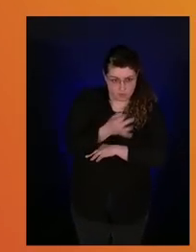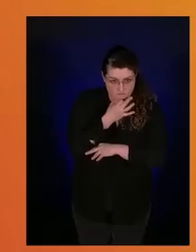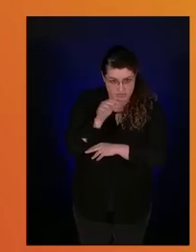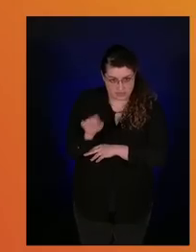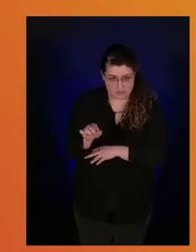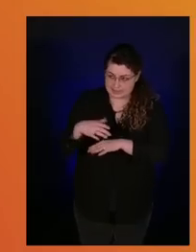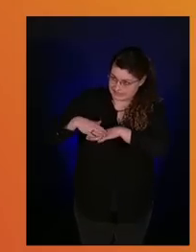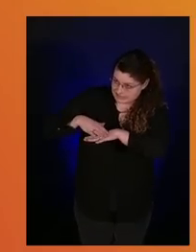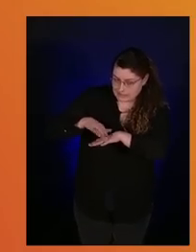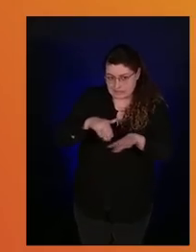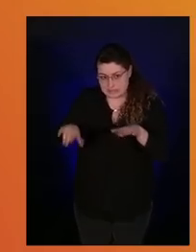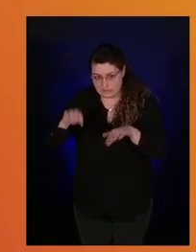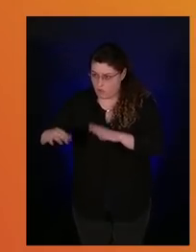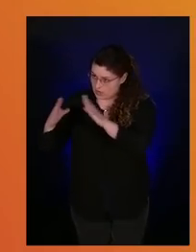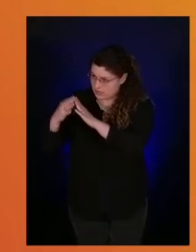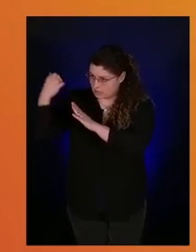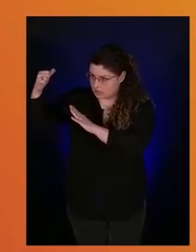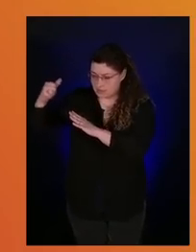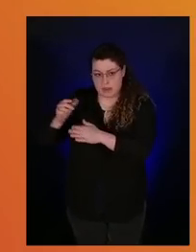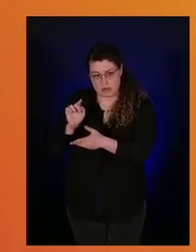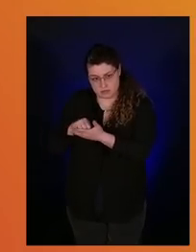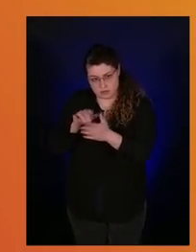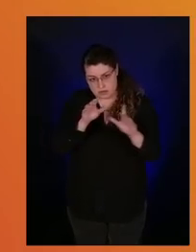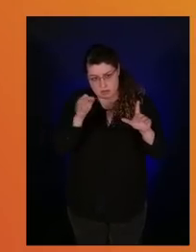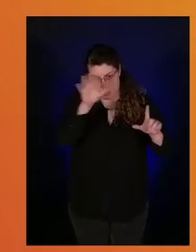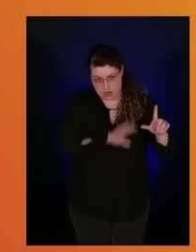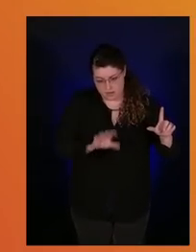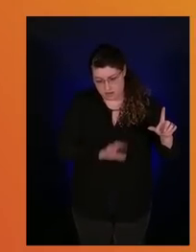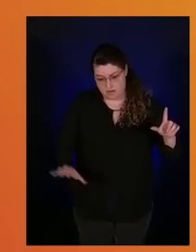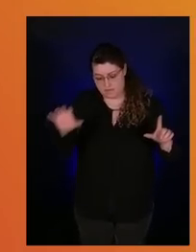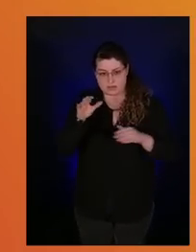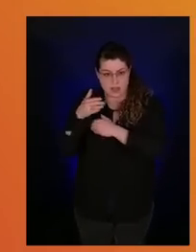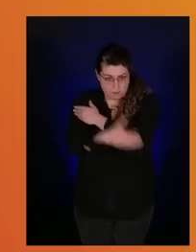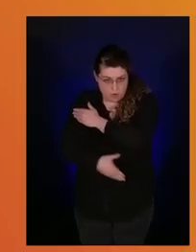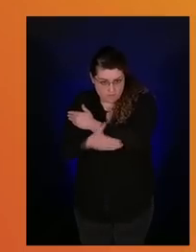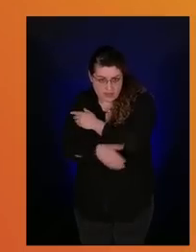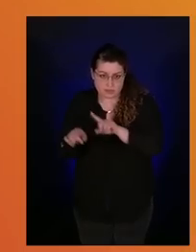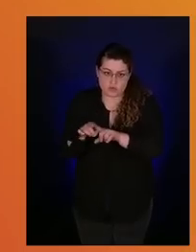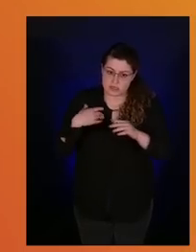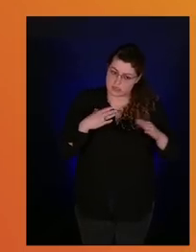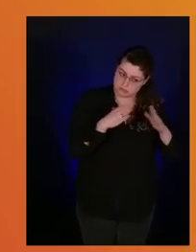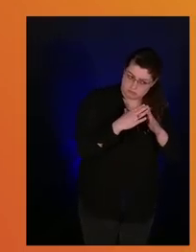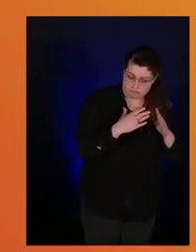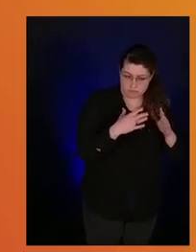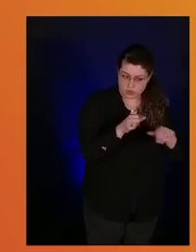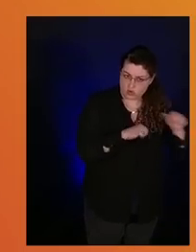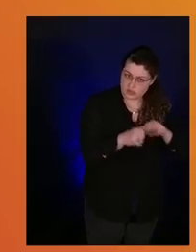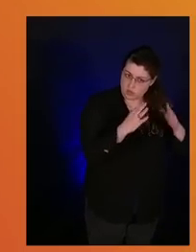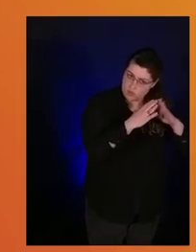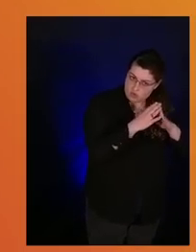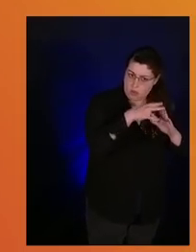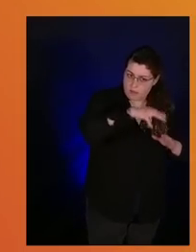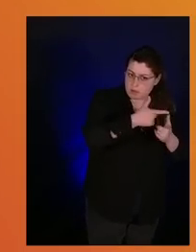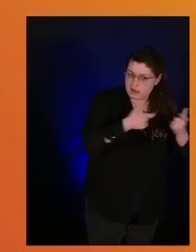justifie bien d'une résidence principale en province et que les conventions de mise à disposition de logements sont bien établies.